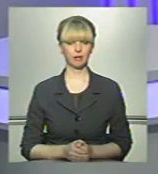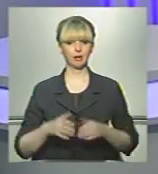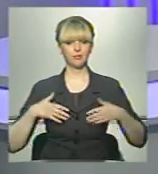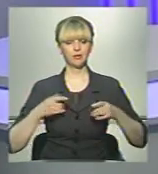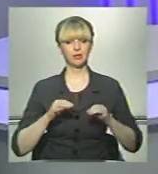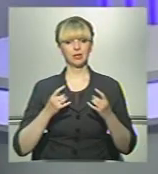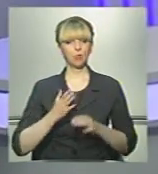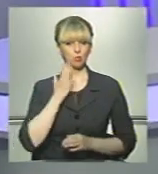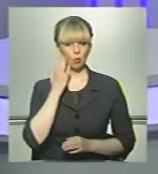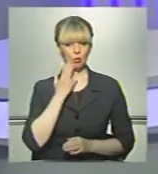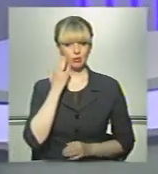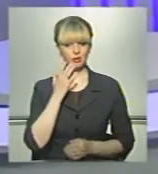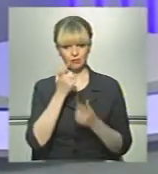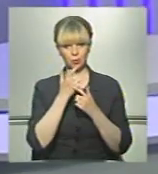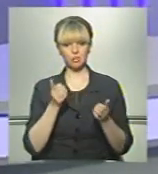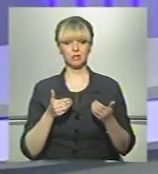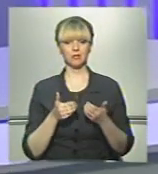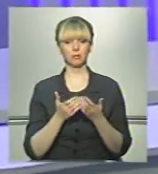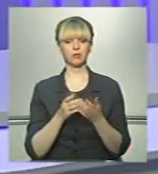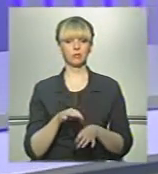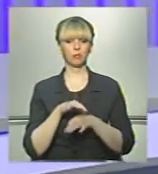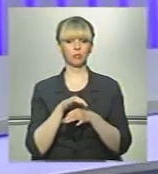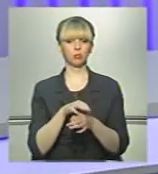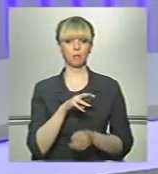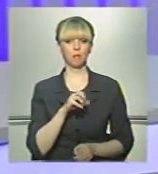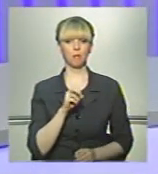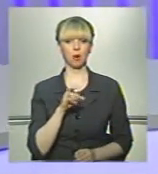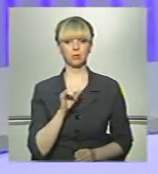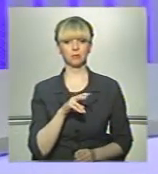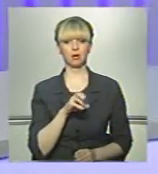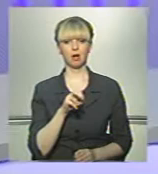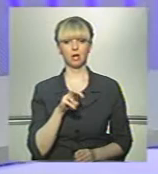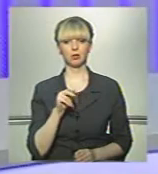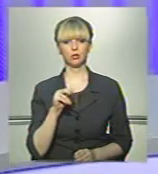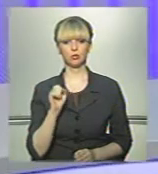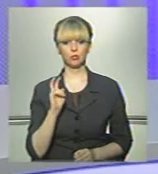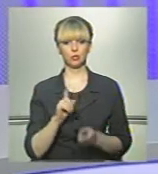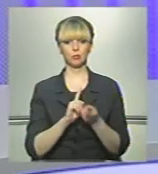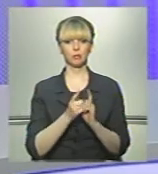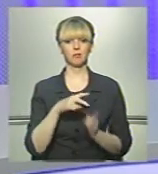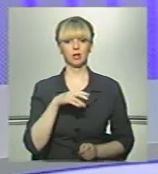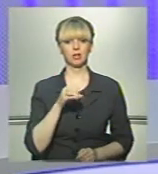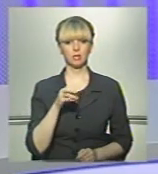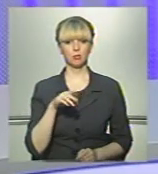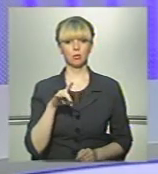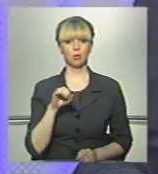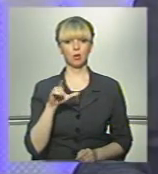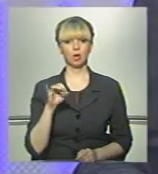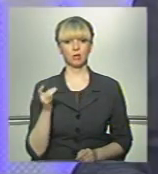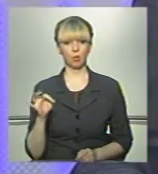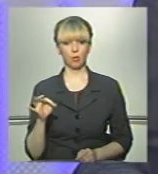Вітаю в ефірі телеканалу Буковини. Інформаційний випуск. У студії працюють ведучий Максим Калінчук та сурдоперекладач Леся